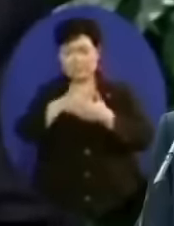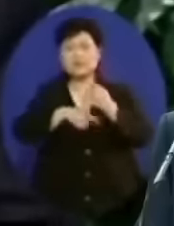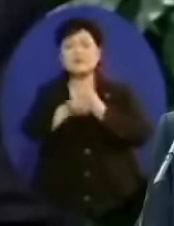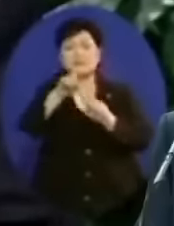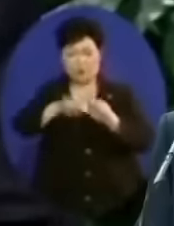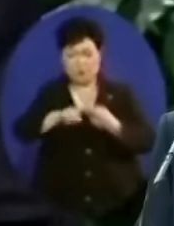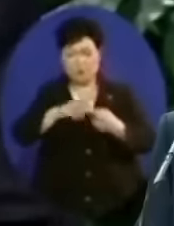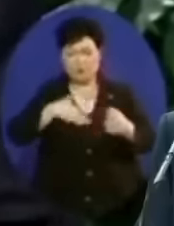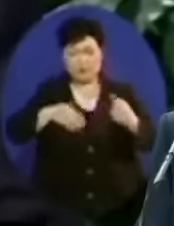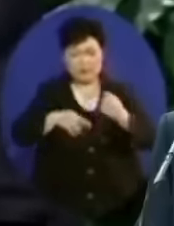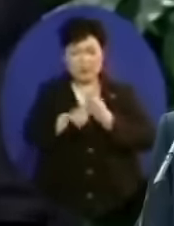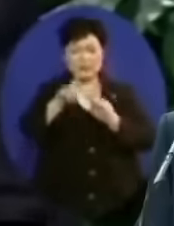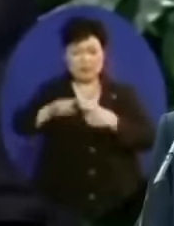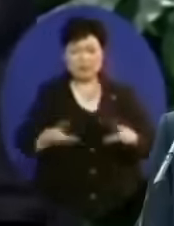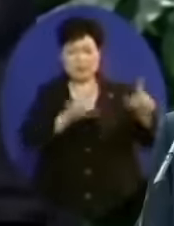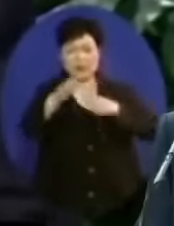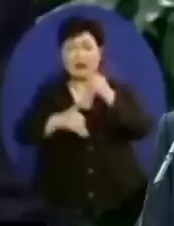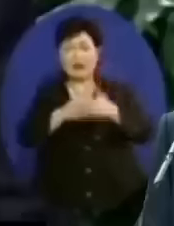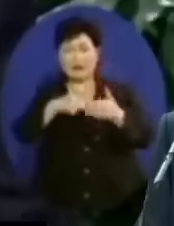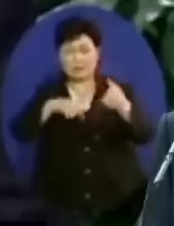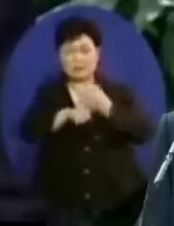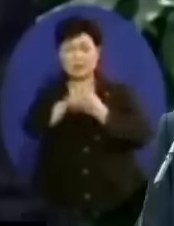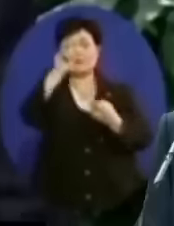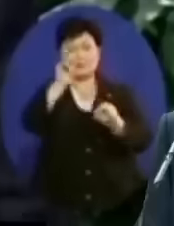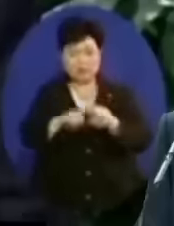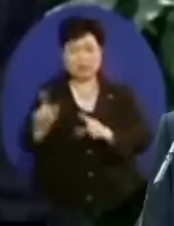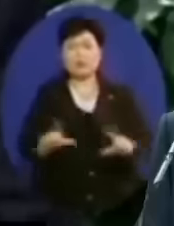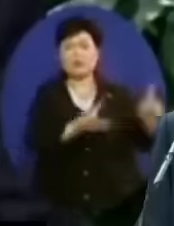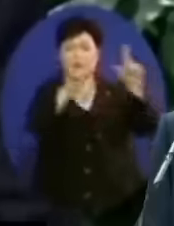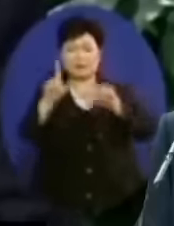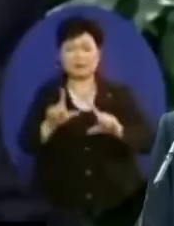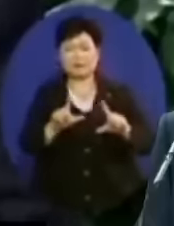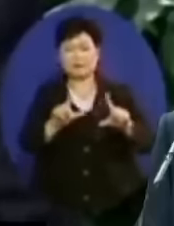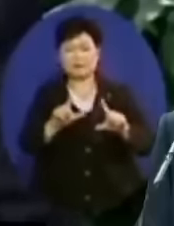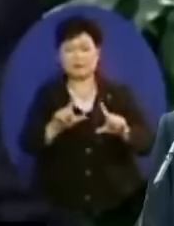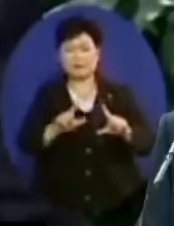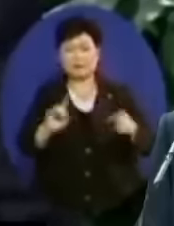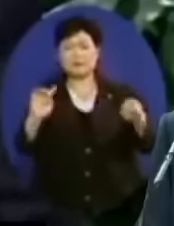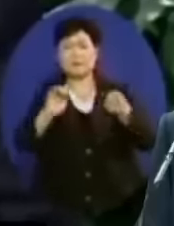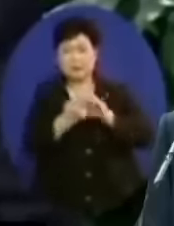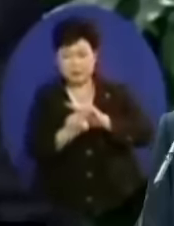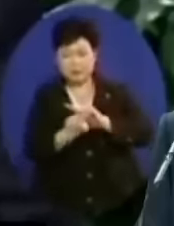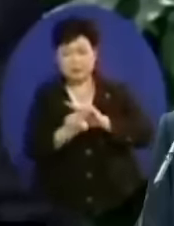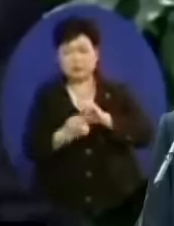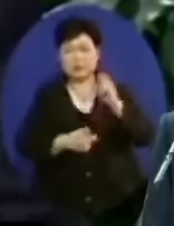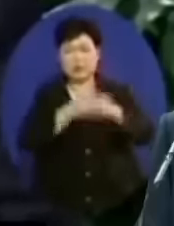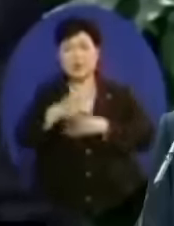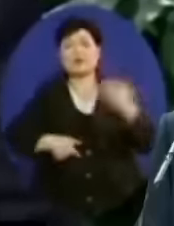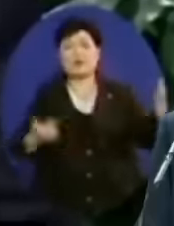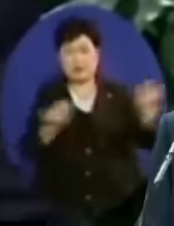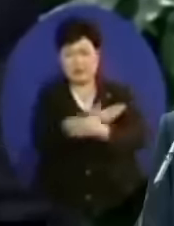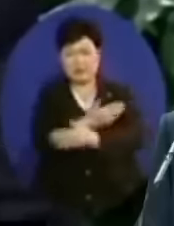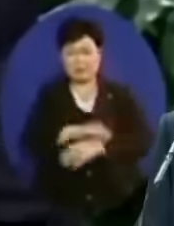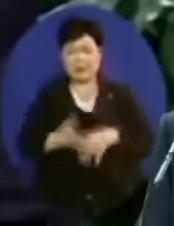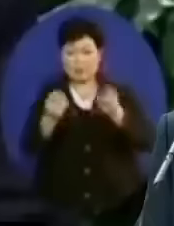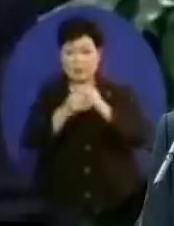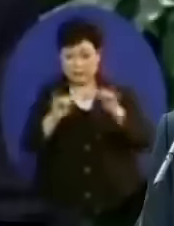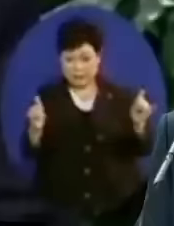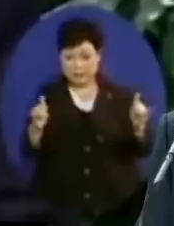내 뜻대로 살던 것을 하나님 뜻을 따라 사는 것으로 바꾸는 그것이 회개인 것입니다. 많은